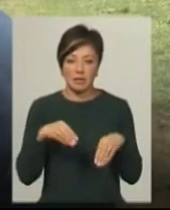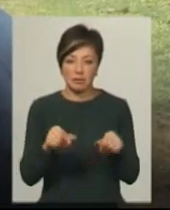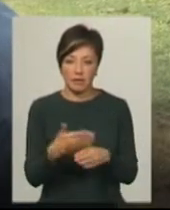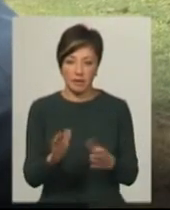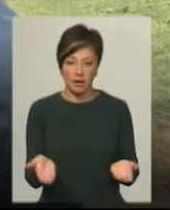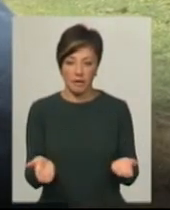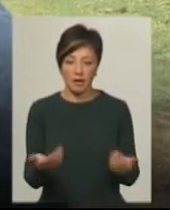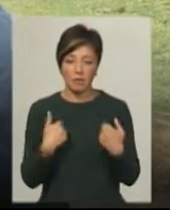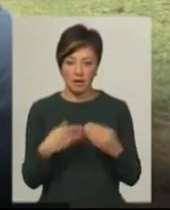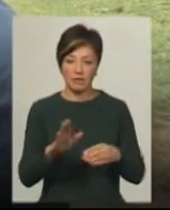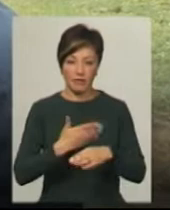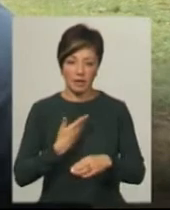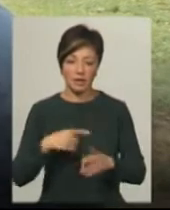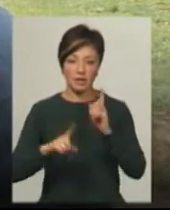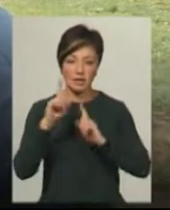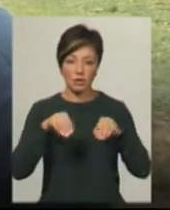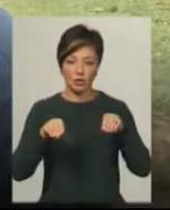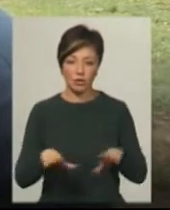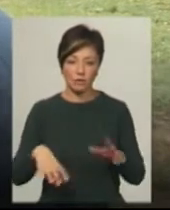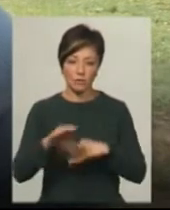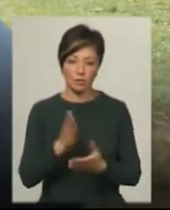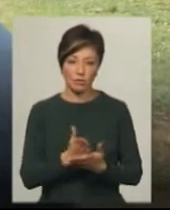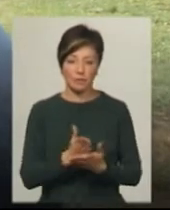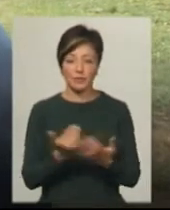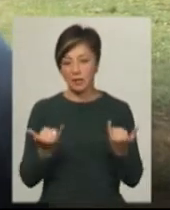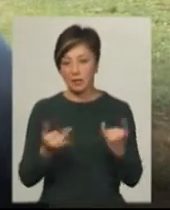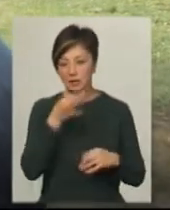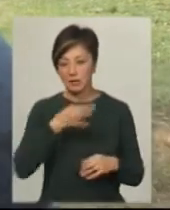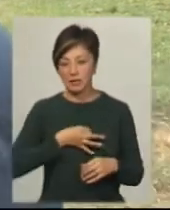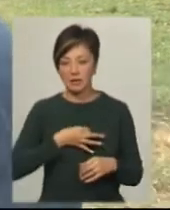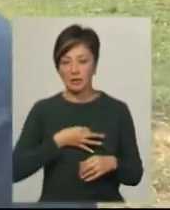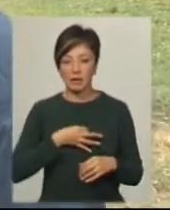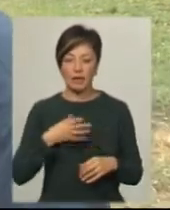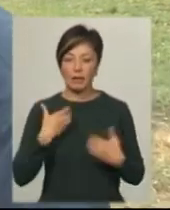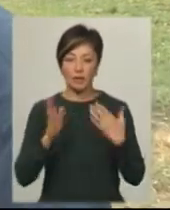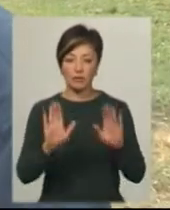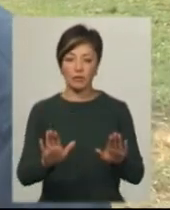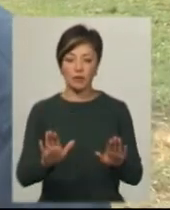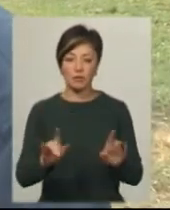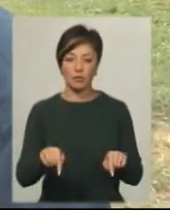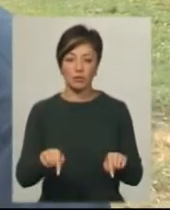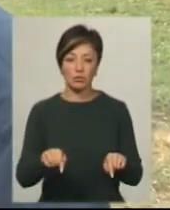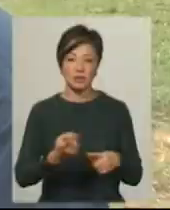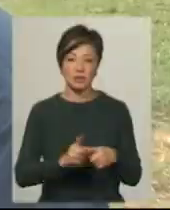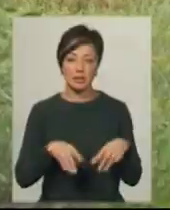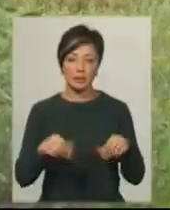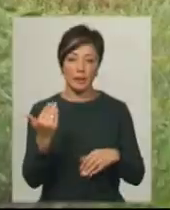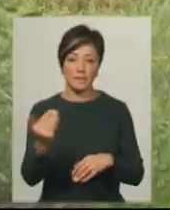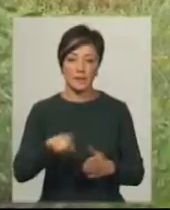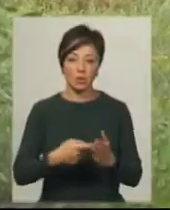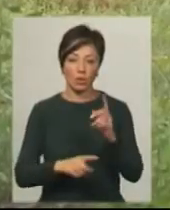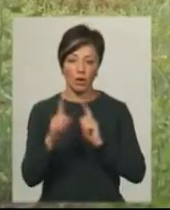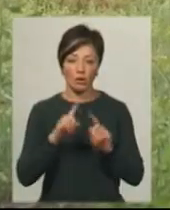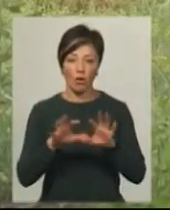виділяв. Мені виділяли на сесії, на рішеннях, на всьому, розумієте? І так мені сказали, не переживайте, тут це земля міської ради.